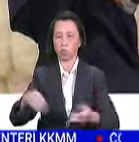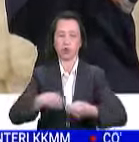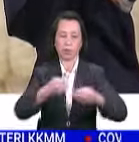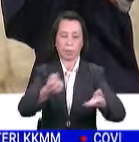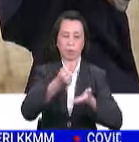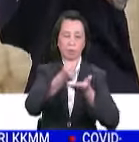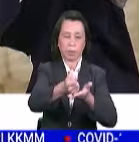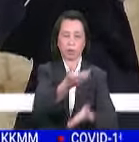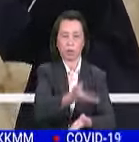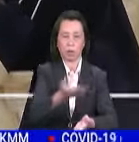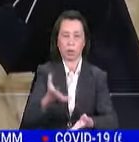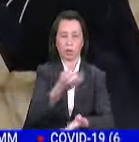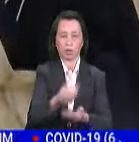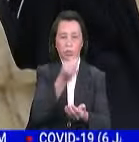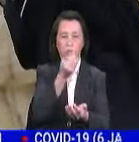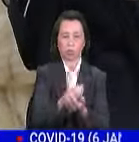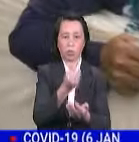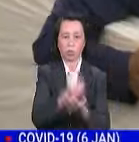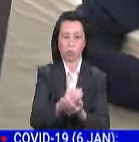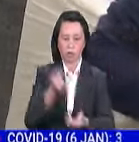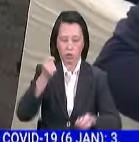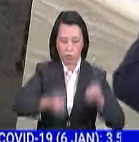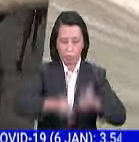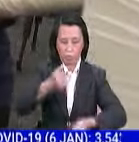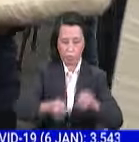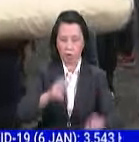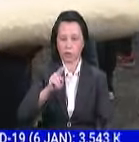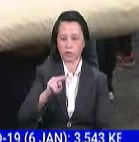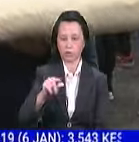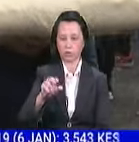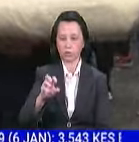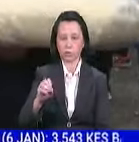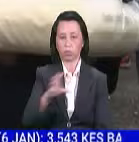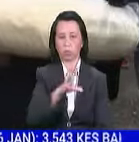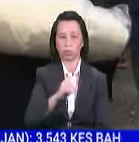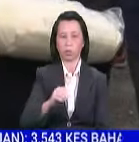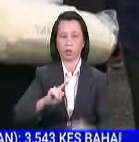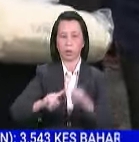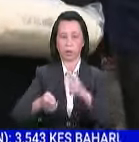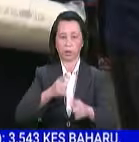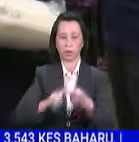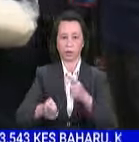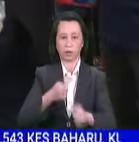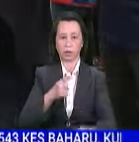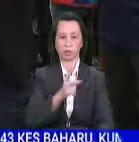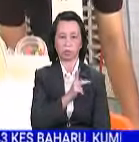keperluan serta wang tunai sumbangan NGO dan rakan-rakan strategik kementerian.